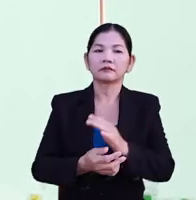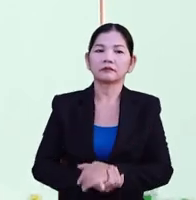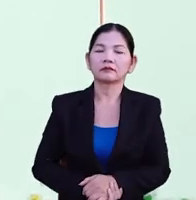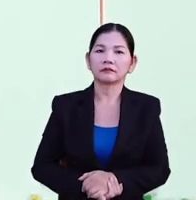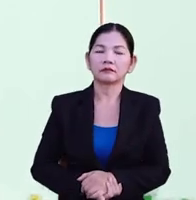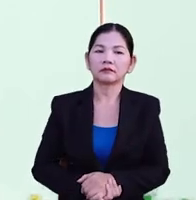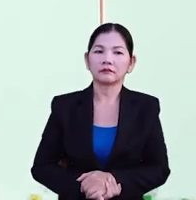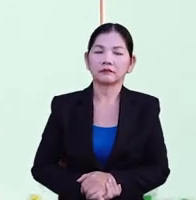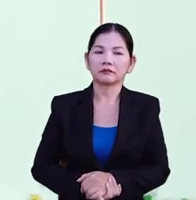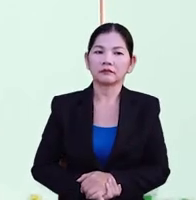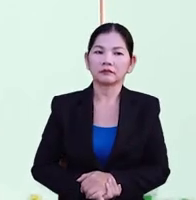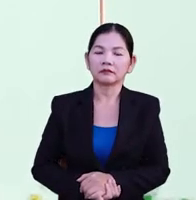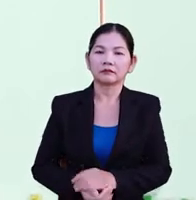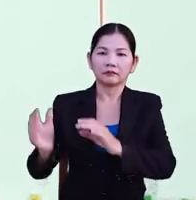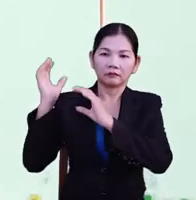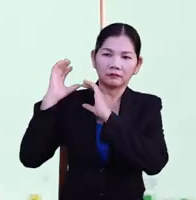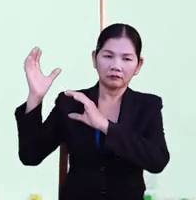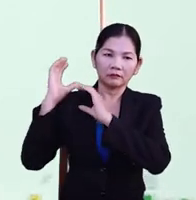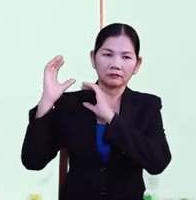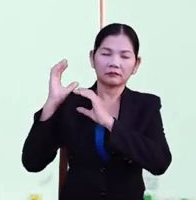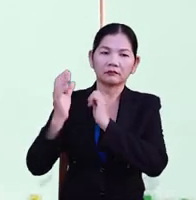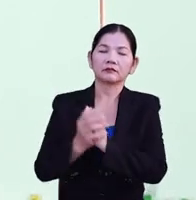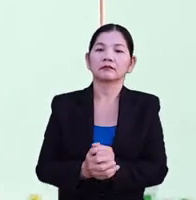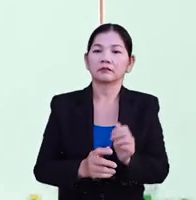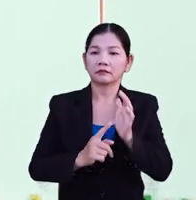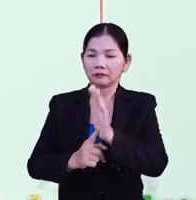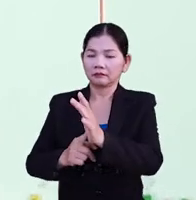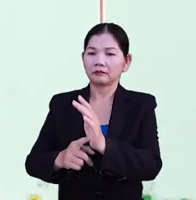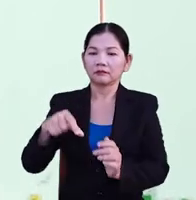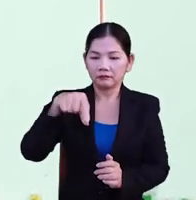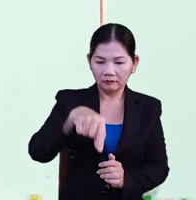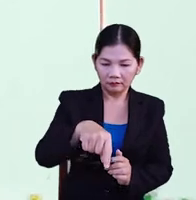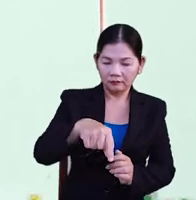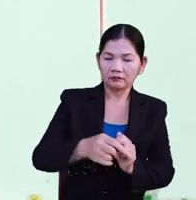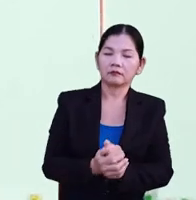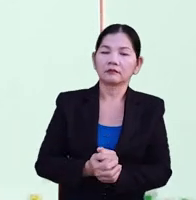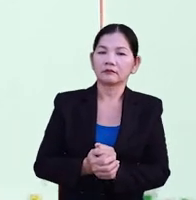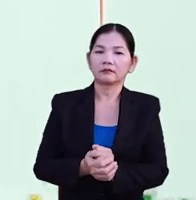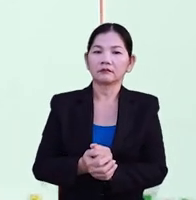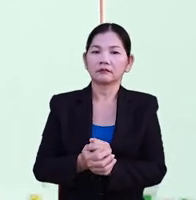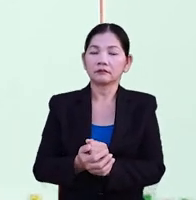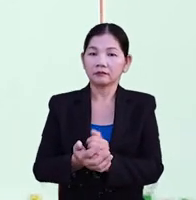ចារូបដងតាងដល់អក្សរកចារូបនេះ